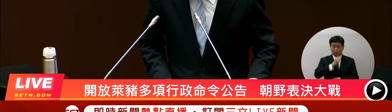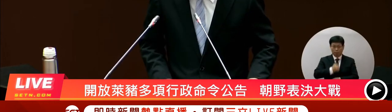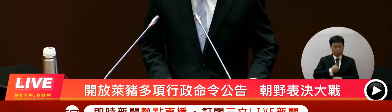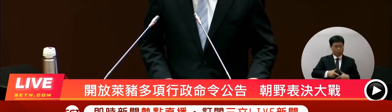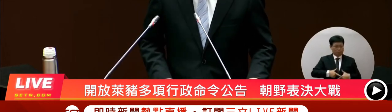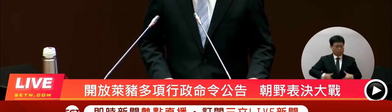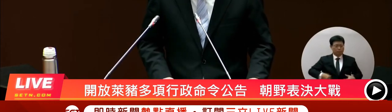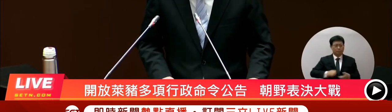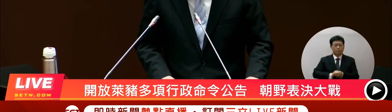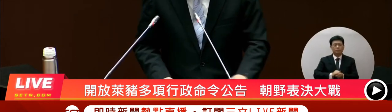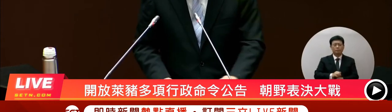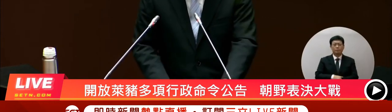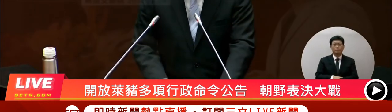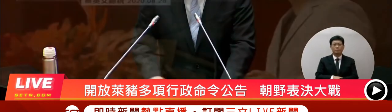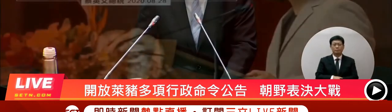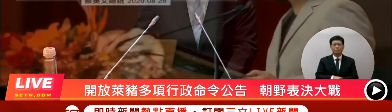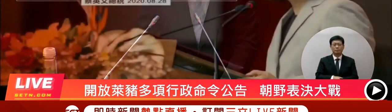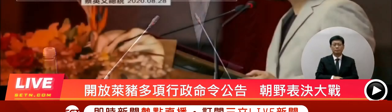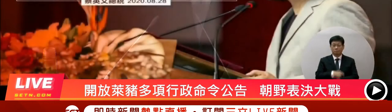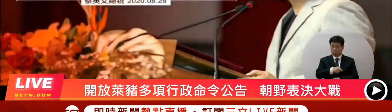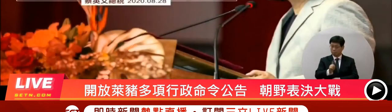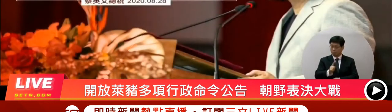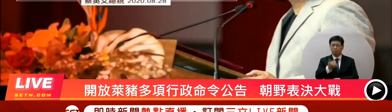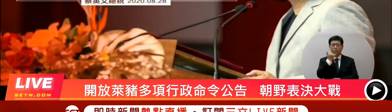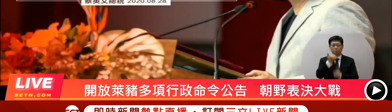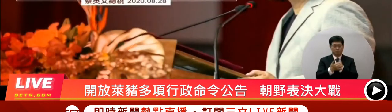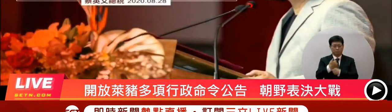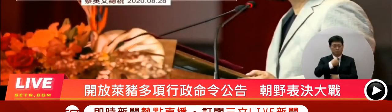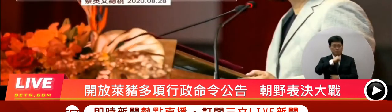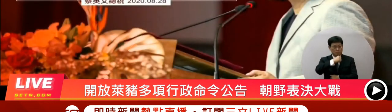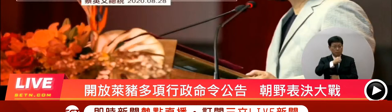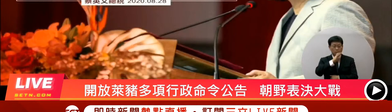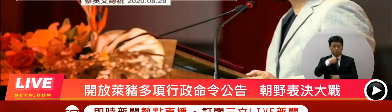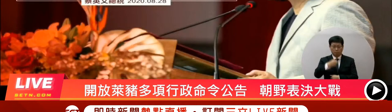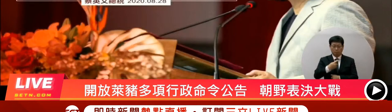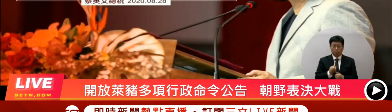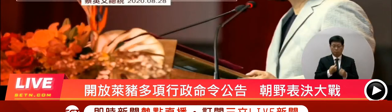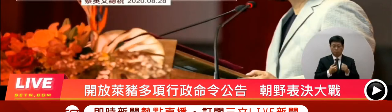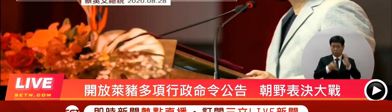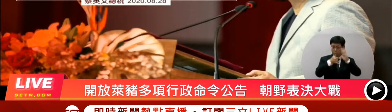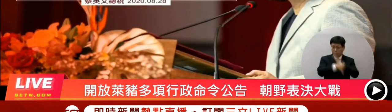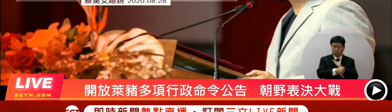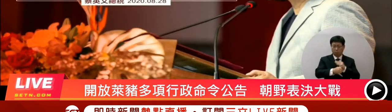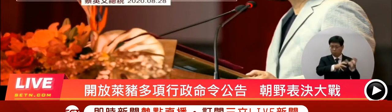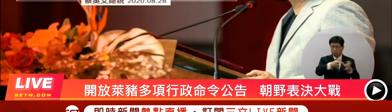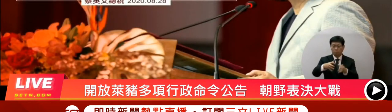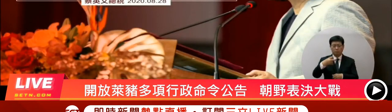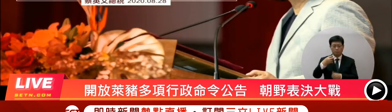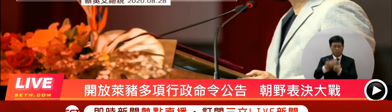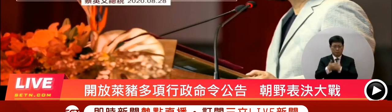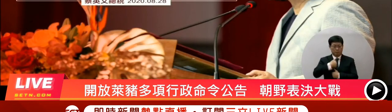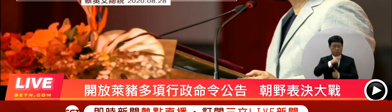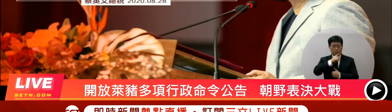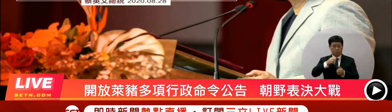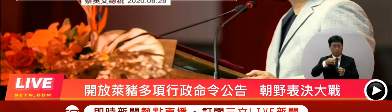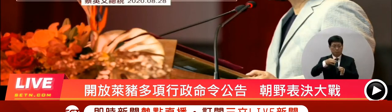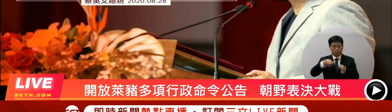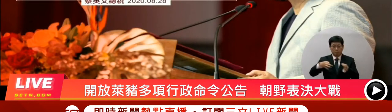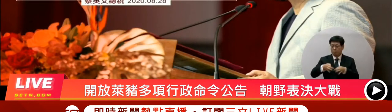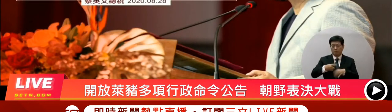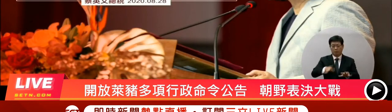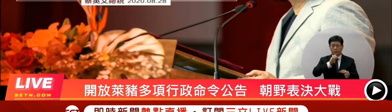勇敢的决定，它是一个可以让台湾走出去的决定，让我们的产业不会因为